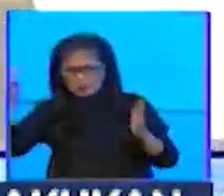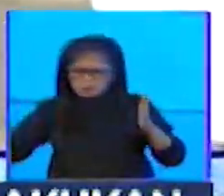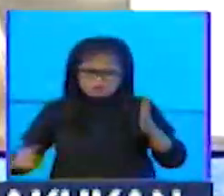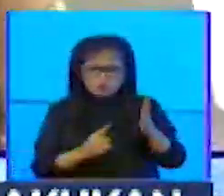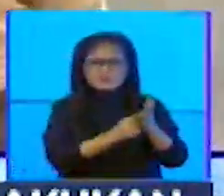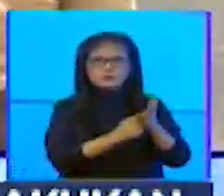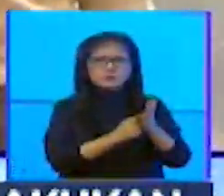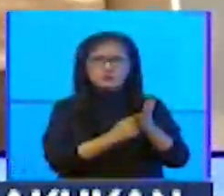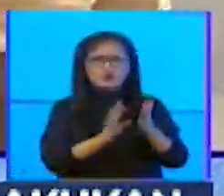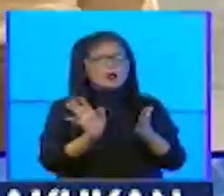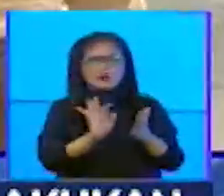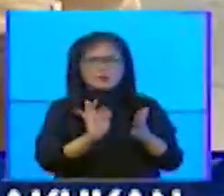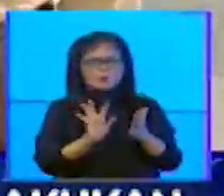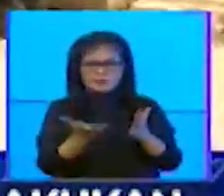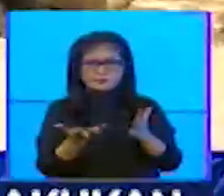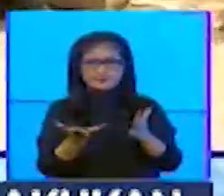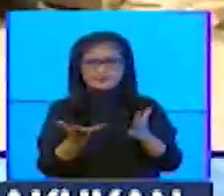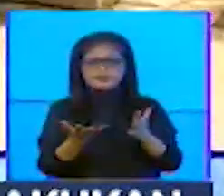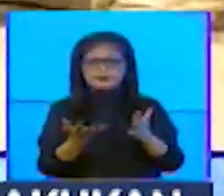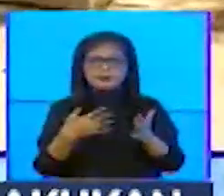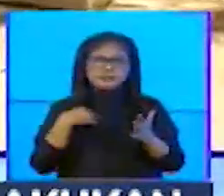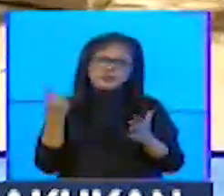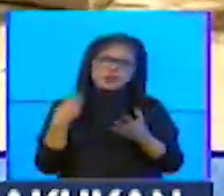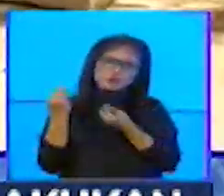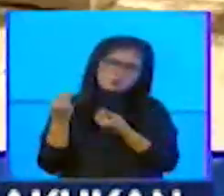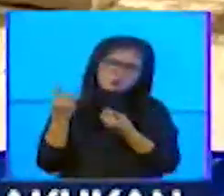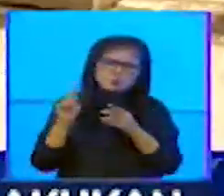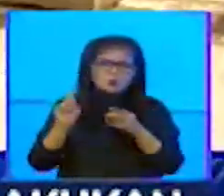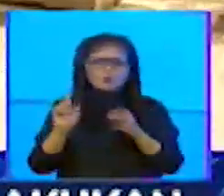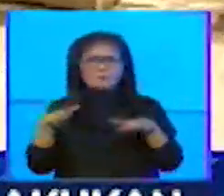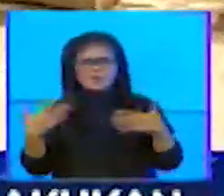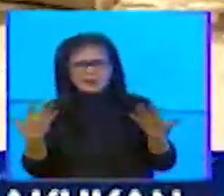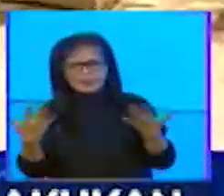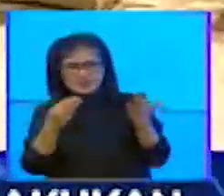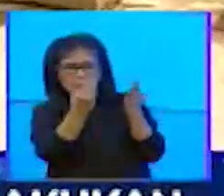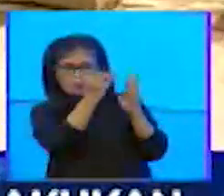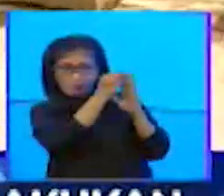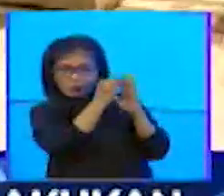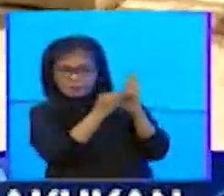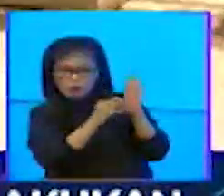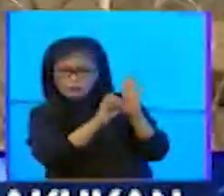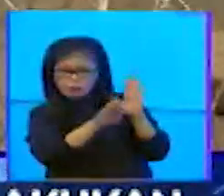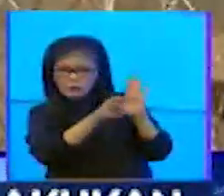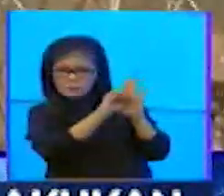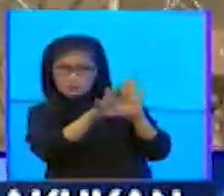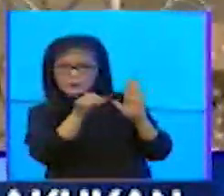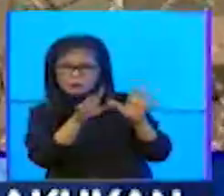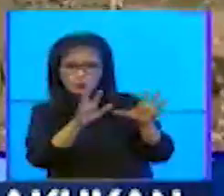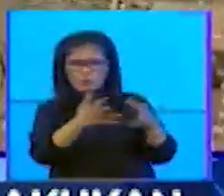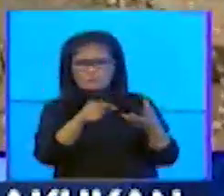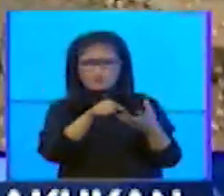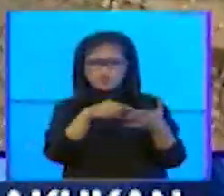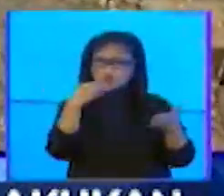mencoreng tujuan sesungguhnya. Sama-sama kita nantikan bagaimana poin-poin yang akan disampaikan oleh aksi peserta aksi, baik